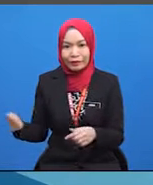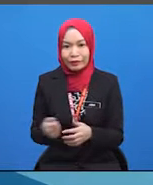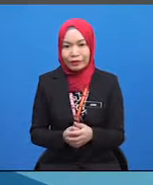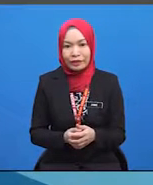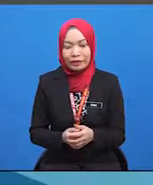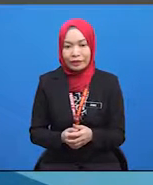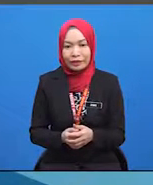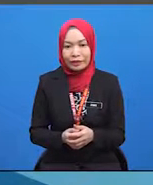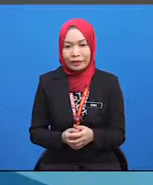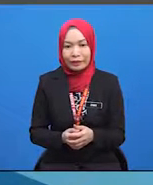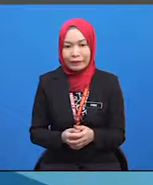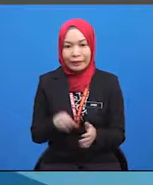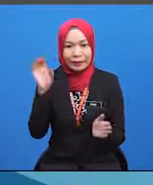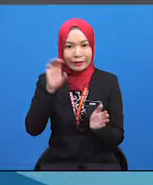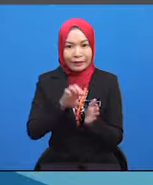yang telah di-crop.